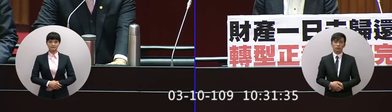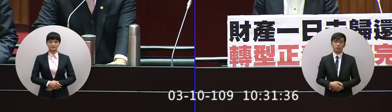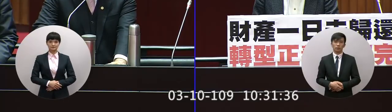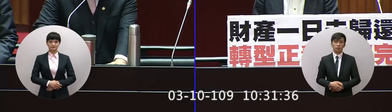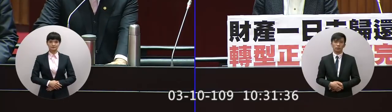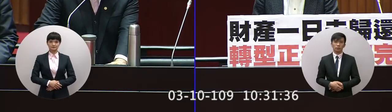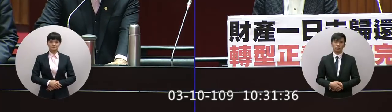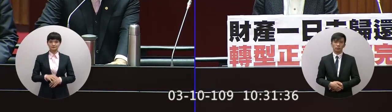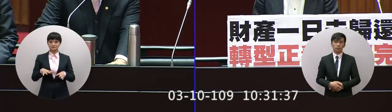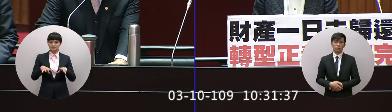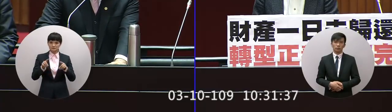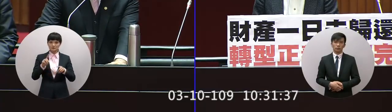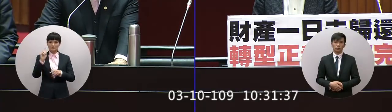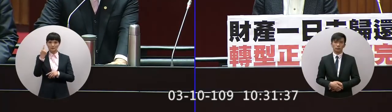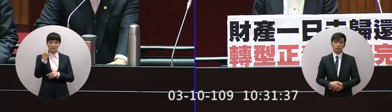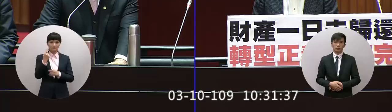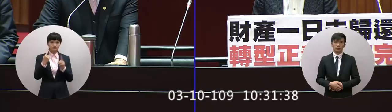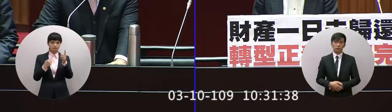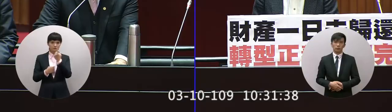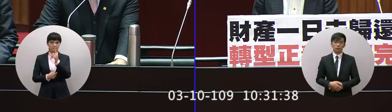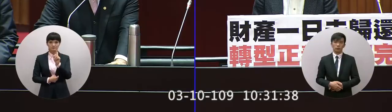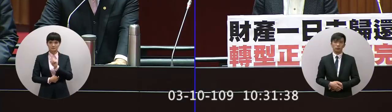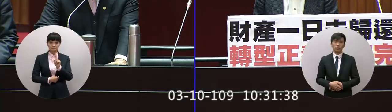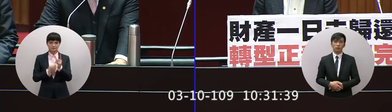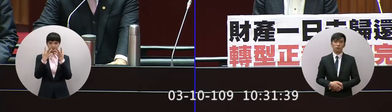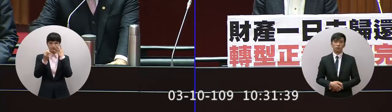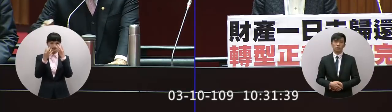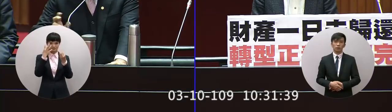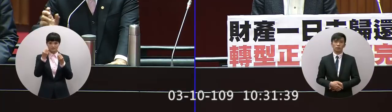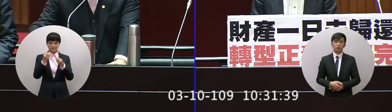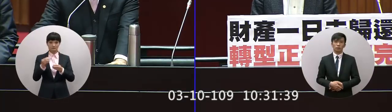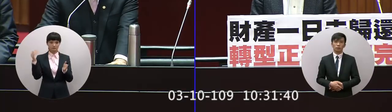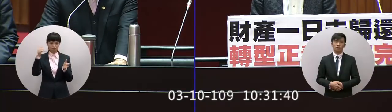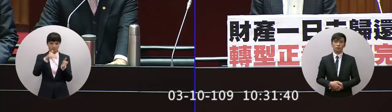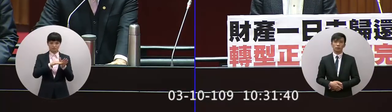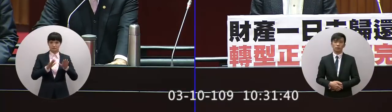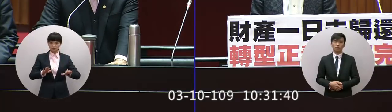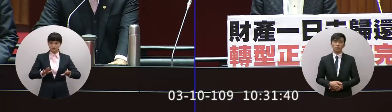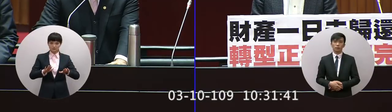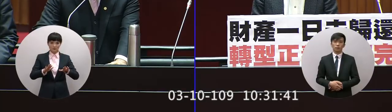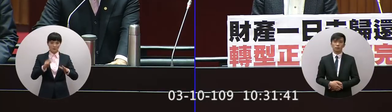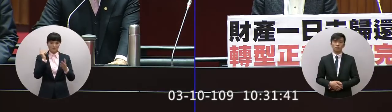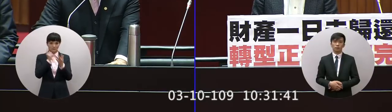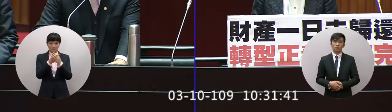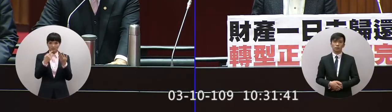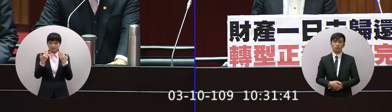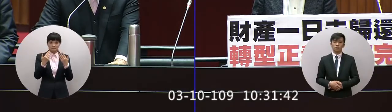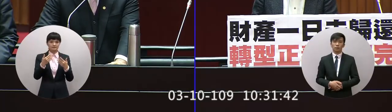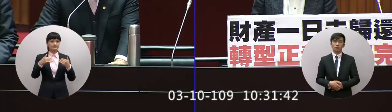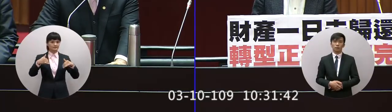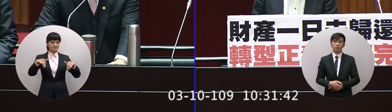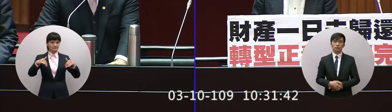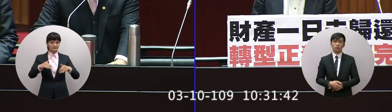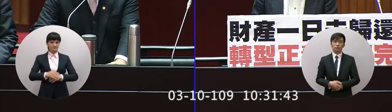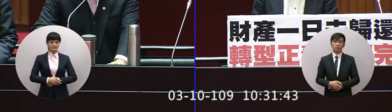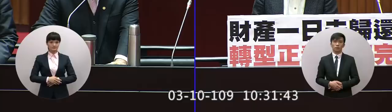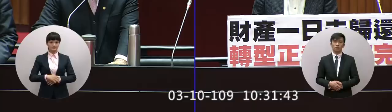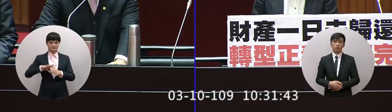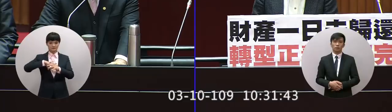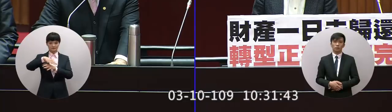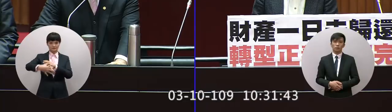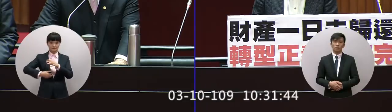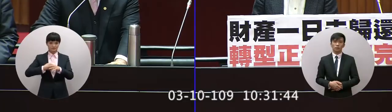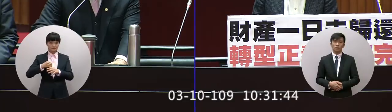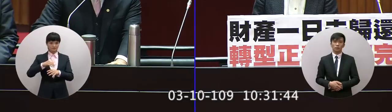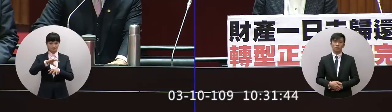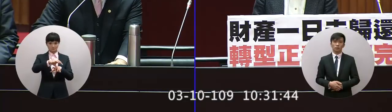始不明，到目前都还没有说完全了解，所以全世界面对这个